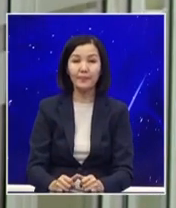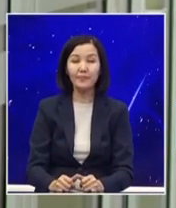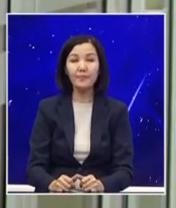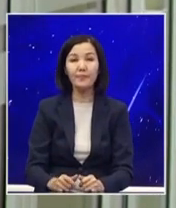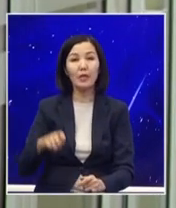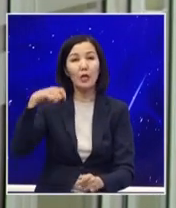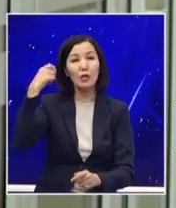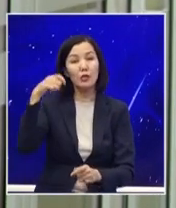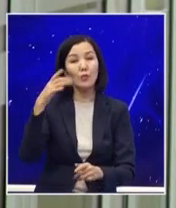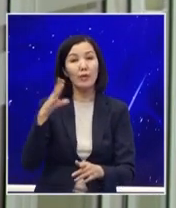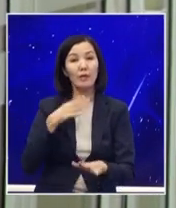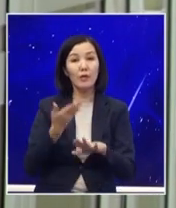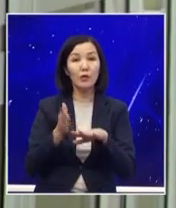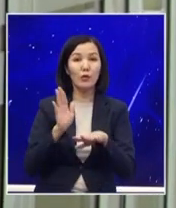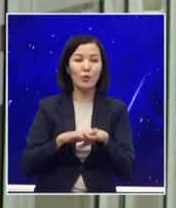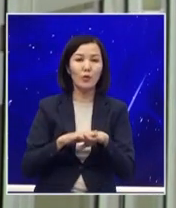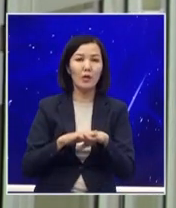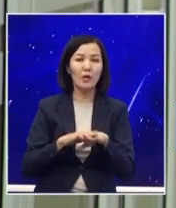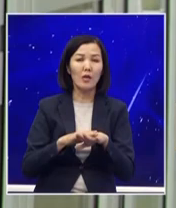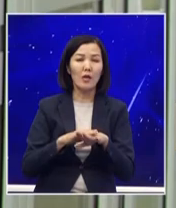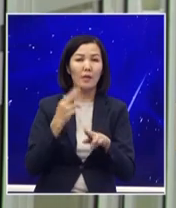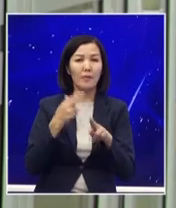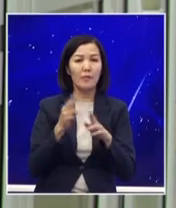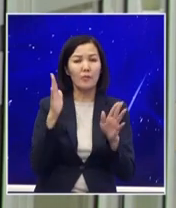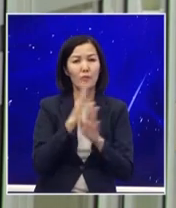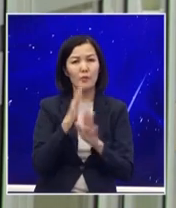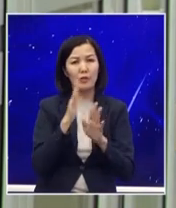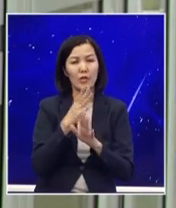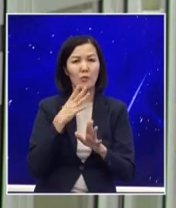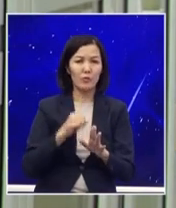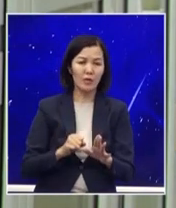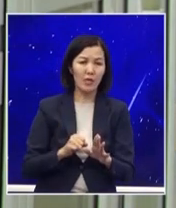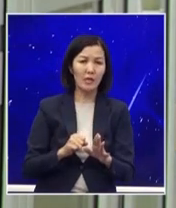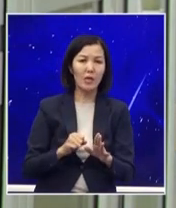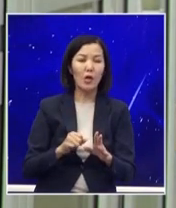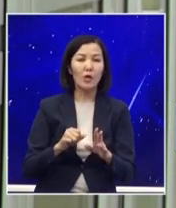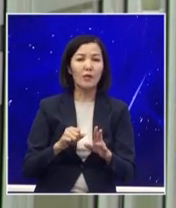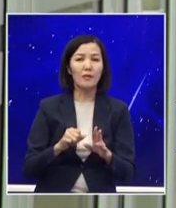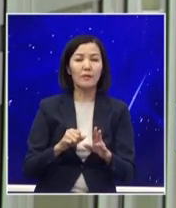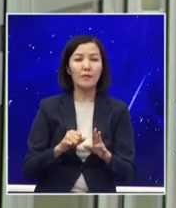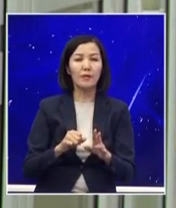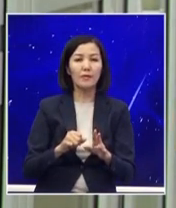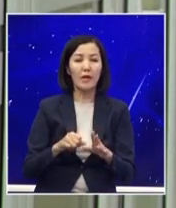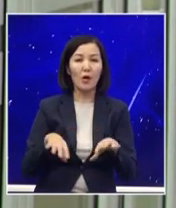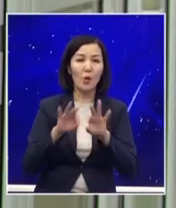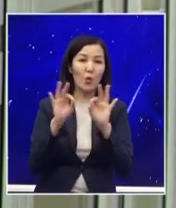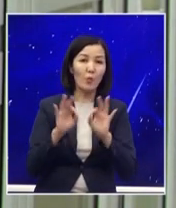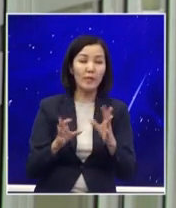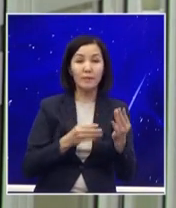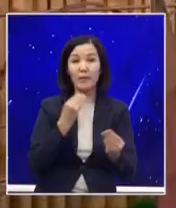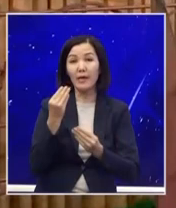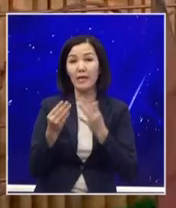Съемки были нелегкими. Иногда мучила погода, иногда усталость. Но сложности заключались только в этом. Вжиться в образ Ажар было